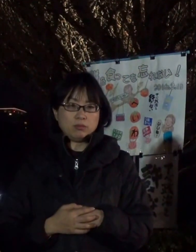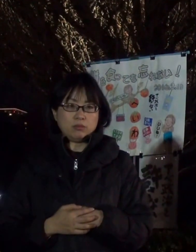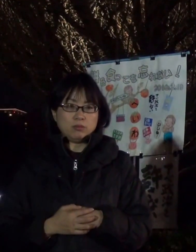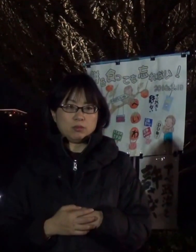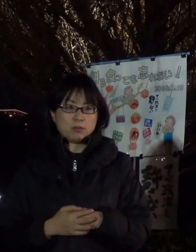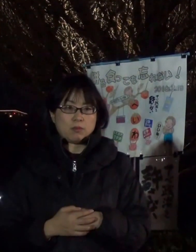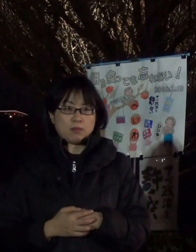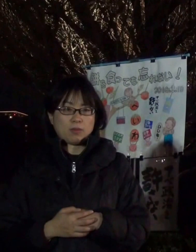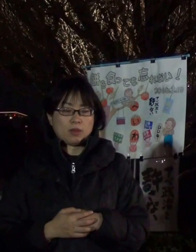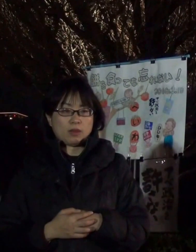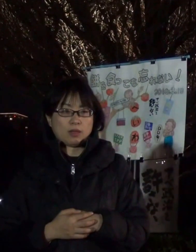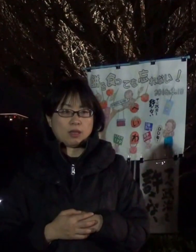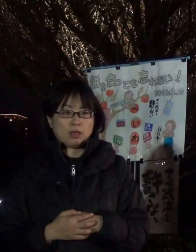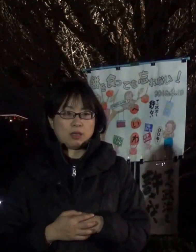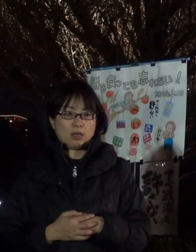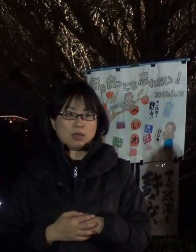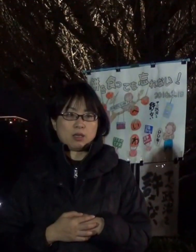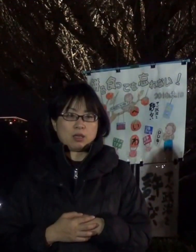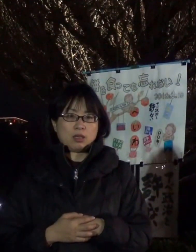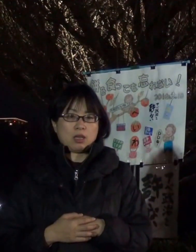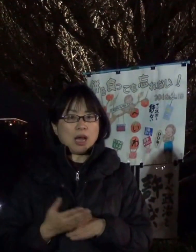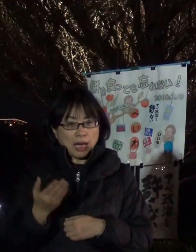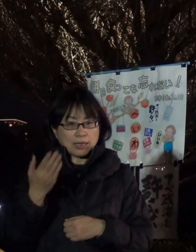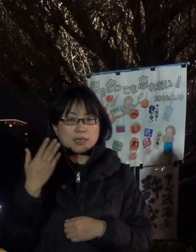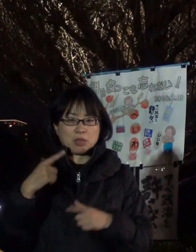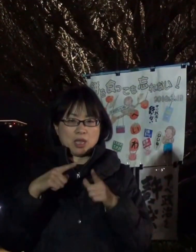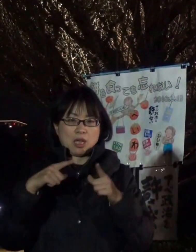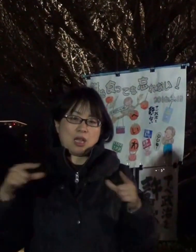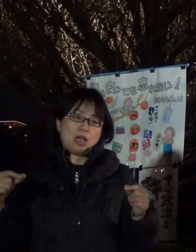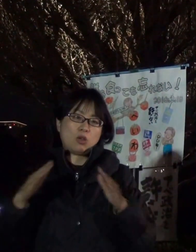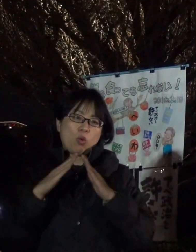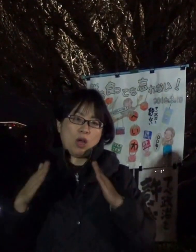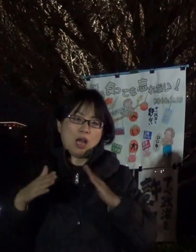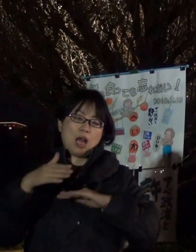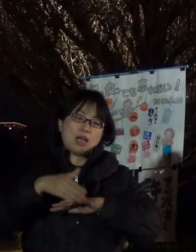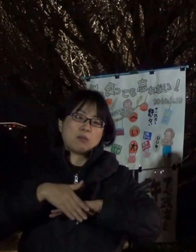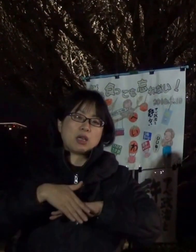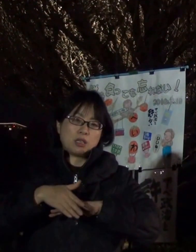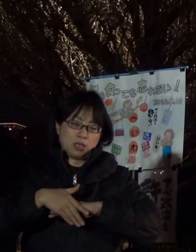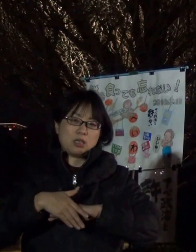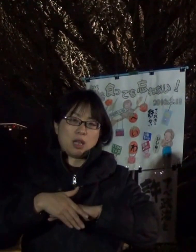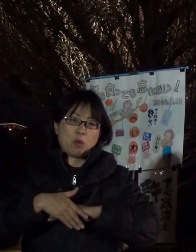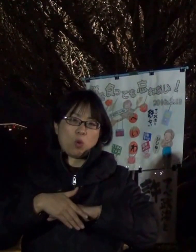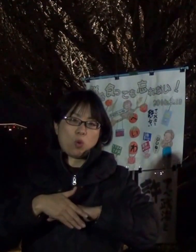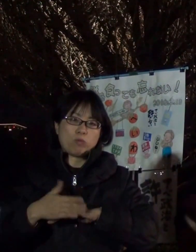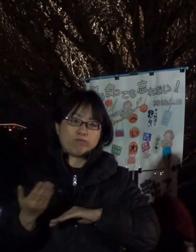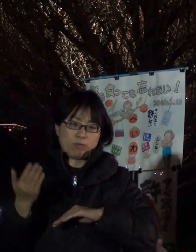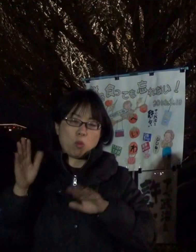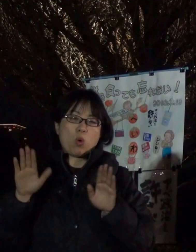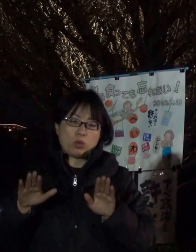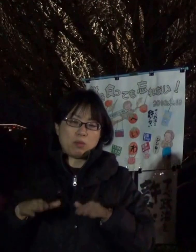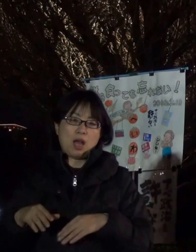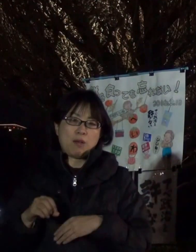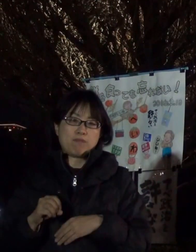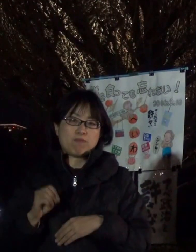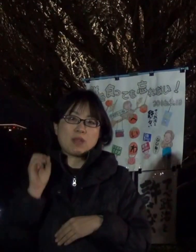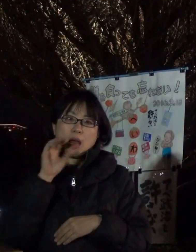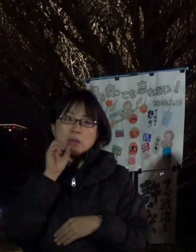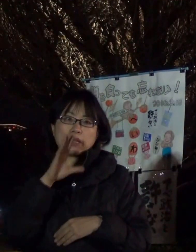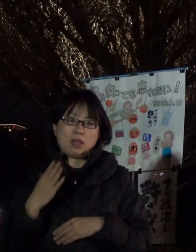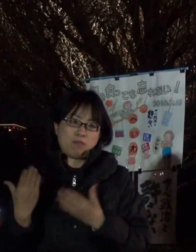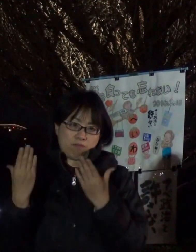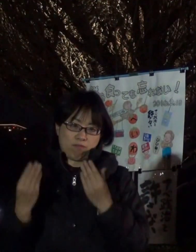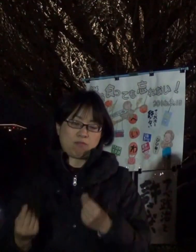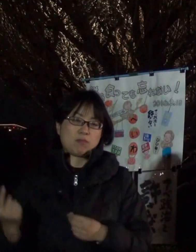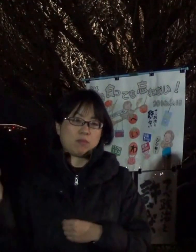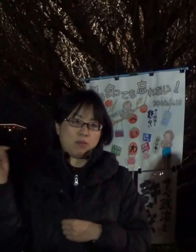というのが、すいません、先ほど国会まで喋ったことなんですが、国会先はすいません、ちょっと希望の入れ向けにお話しさせていただきます。まず先ほどお